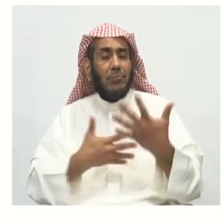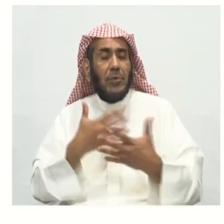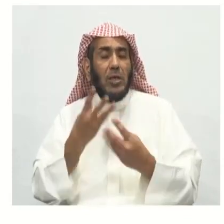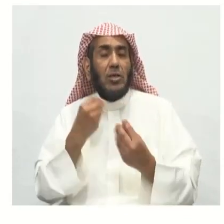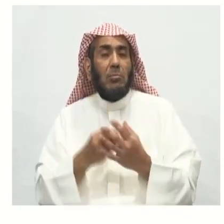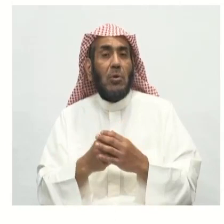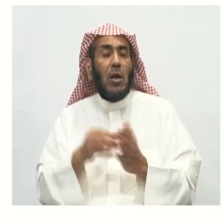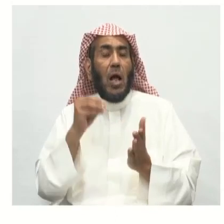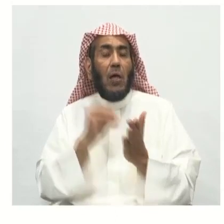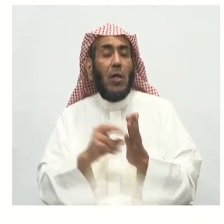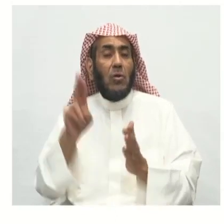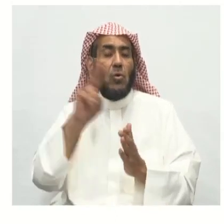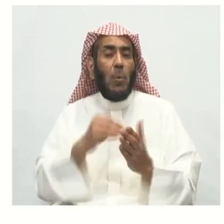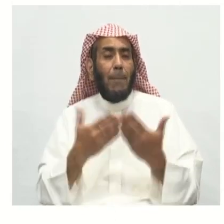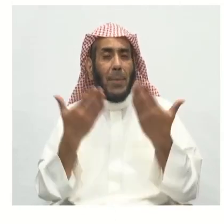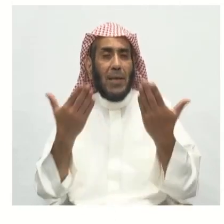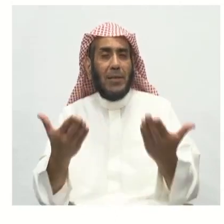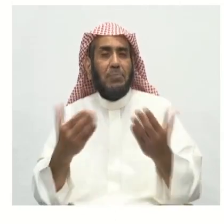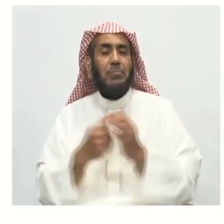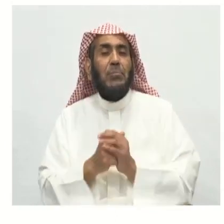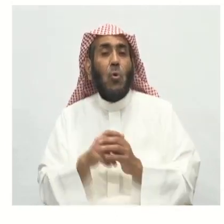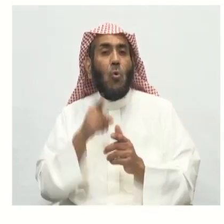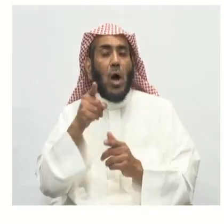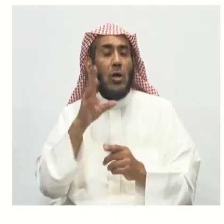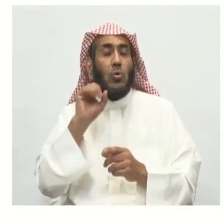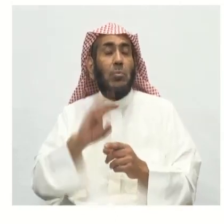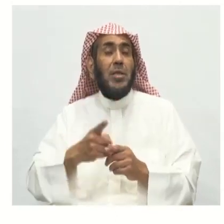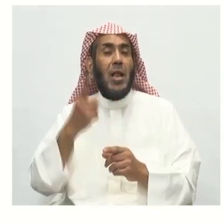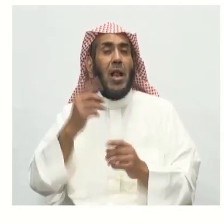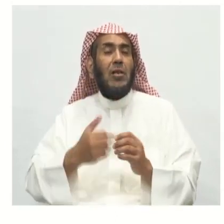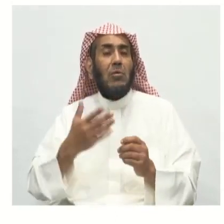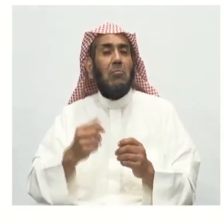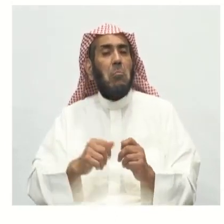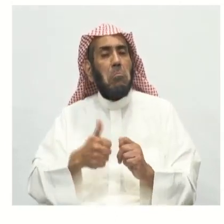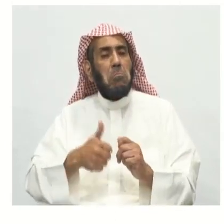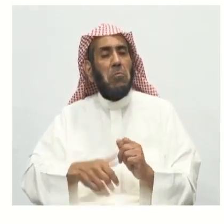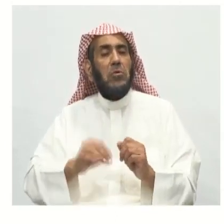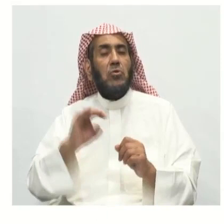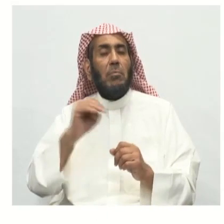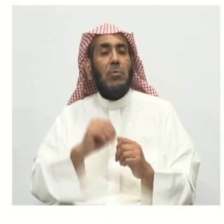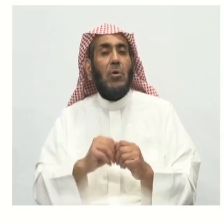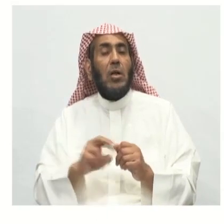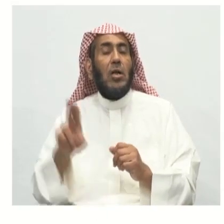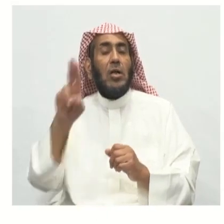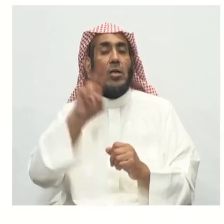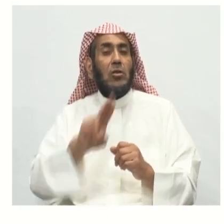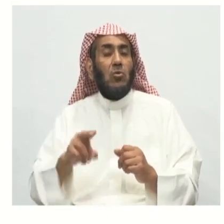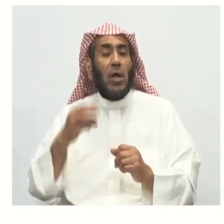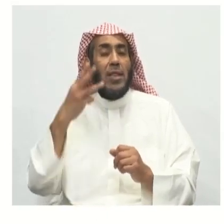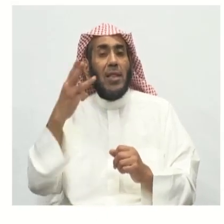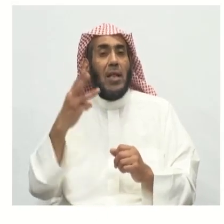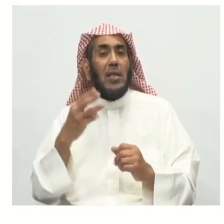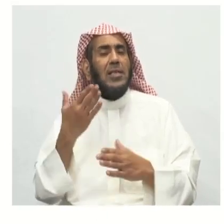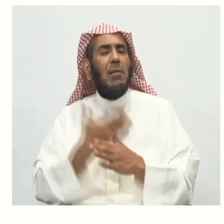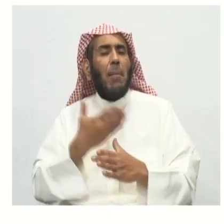جميل اضع هذا السؤال بين ايديكم وانتم باذن الله عز وجل اهل لاجابته السؤال الثالث